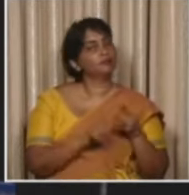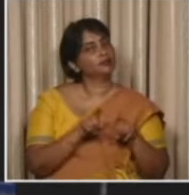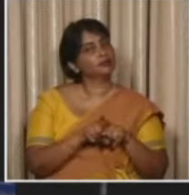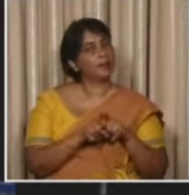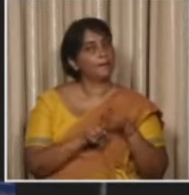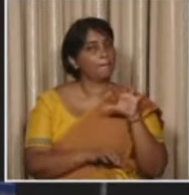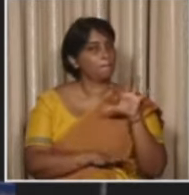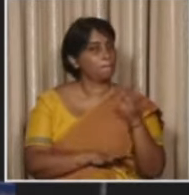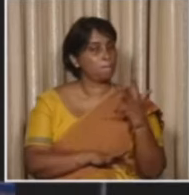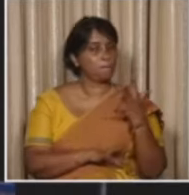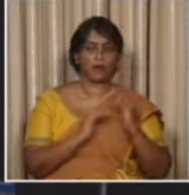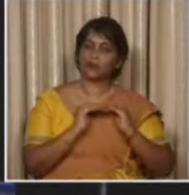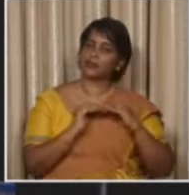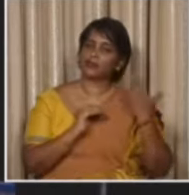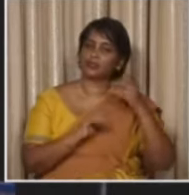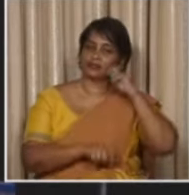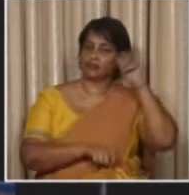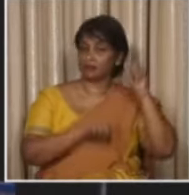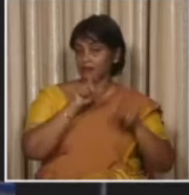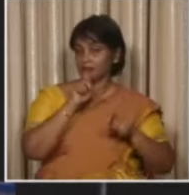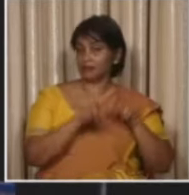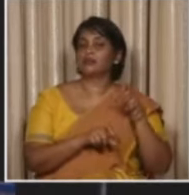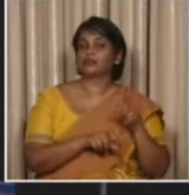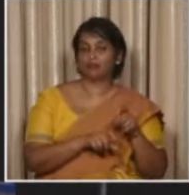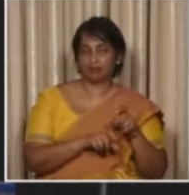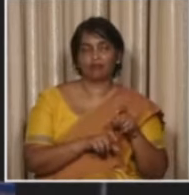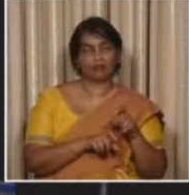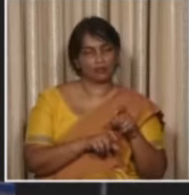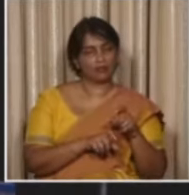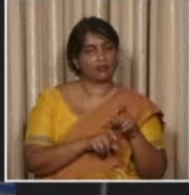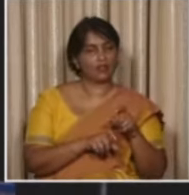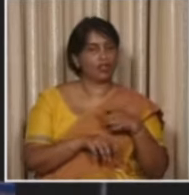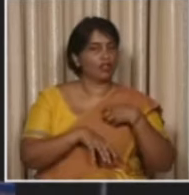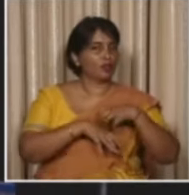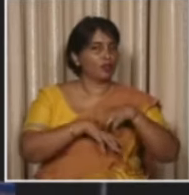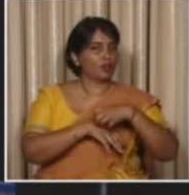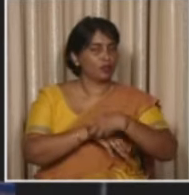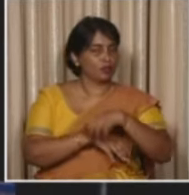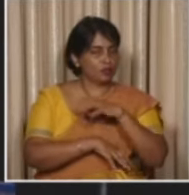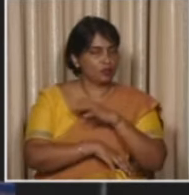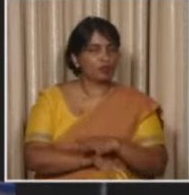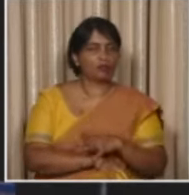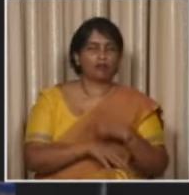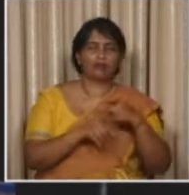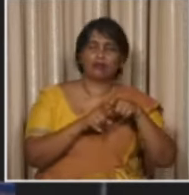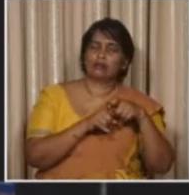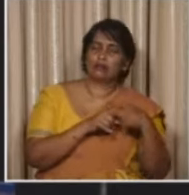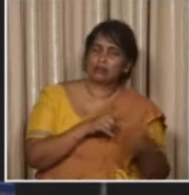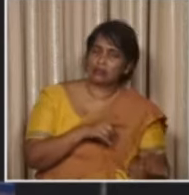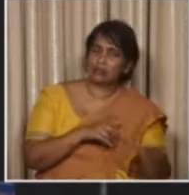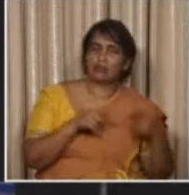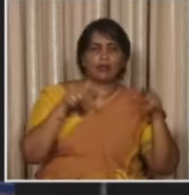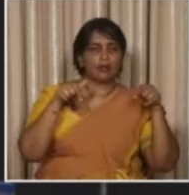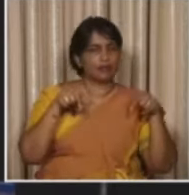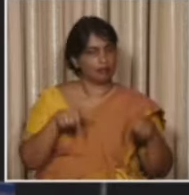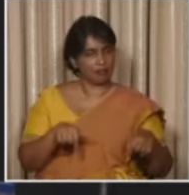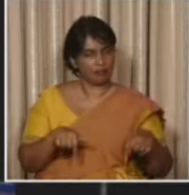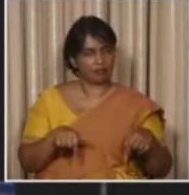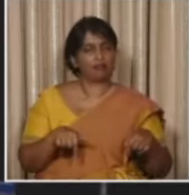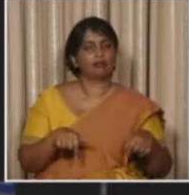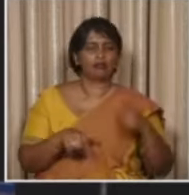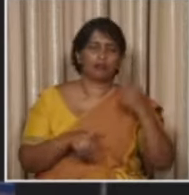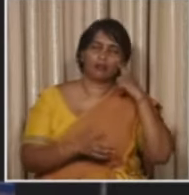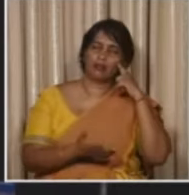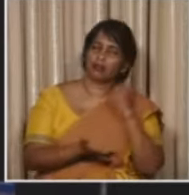500 വെടി പ്രമാണയാക് പിരിസ് തുവാല ലബല അപഘാത വില അതത്